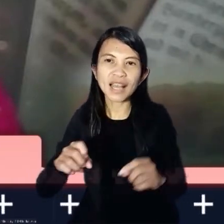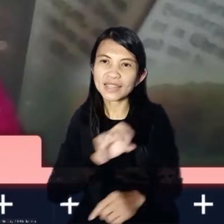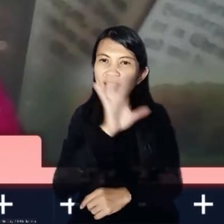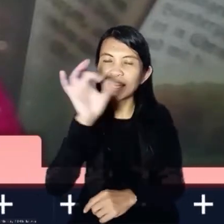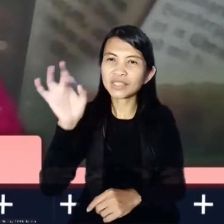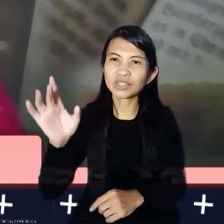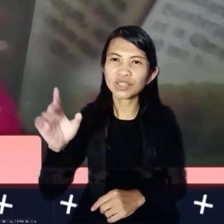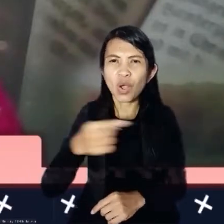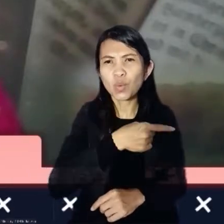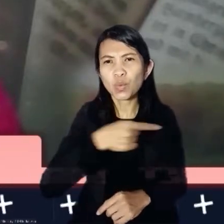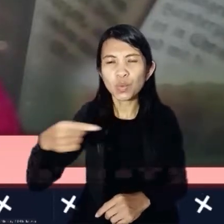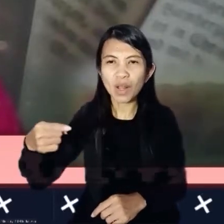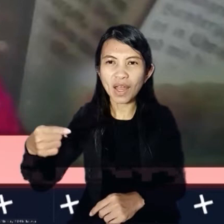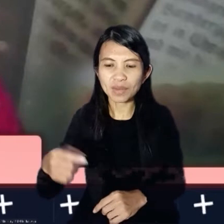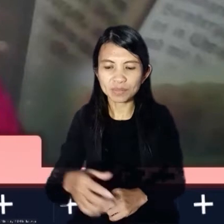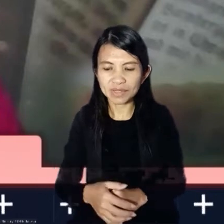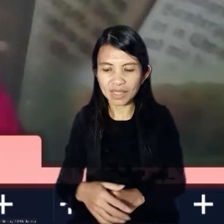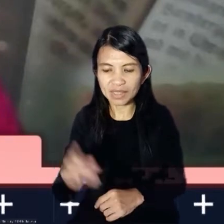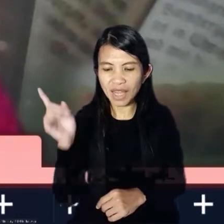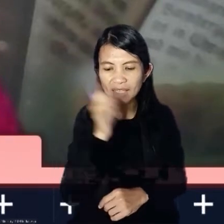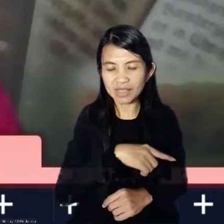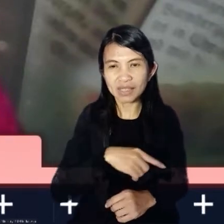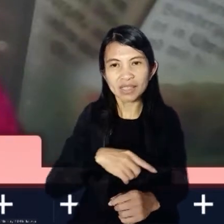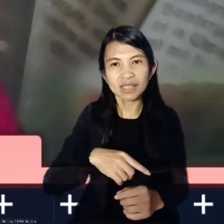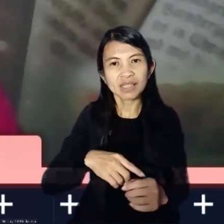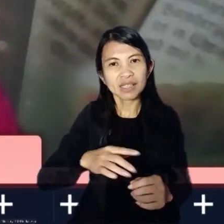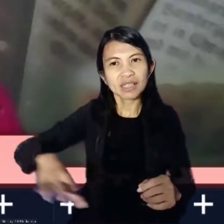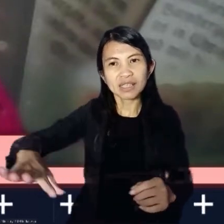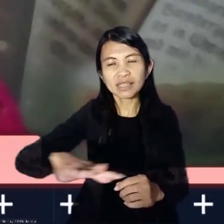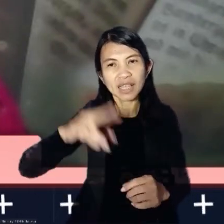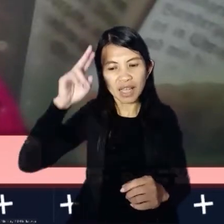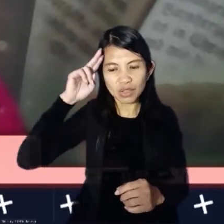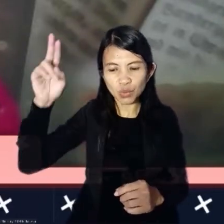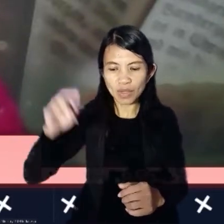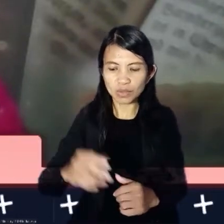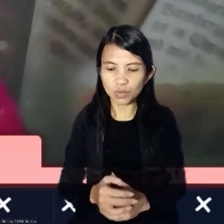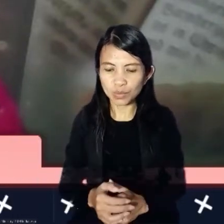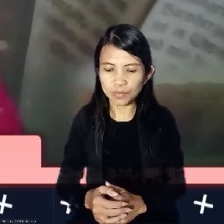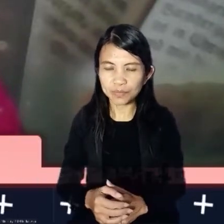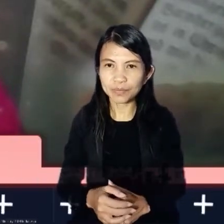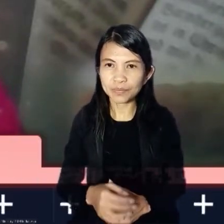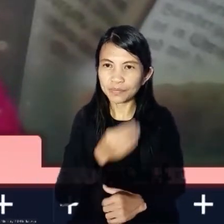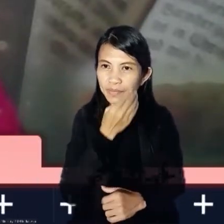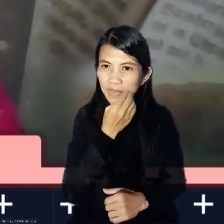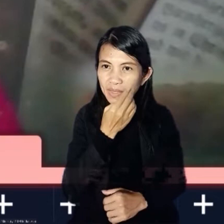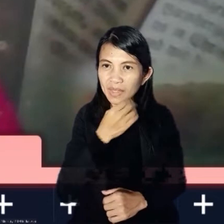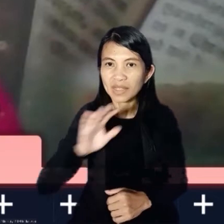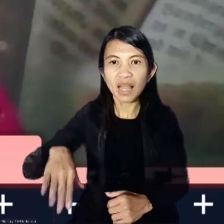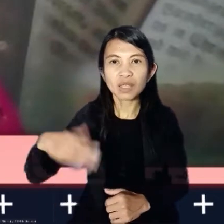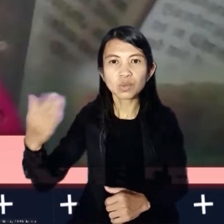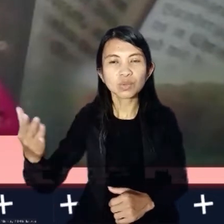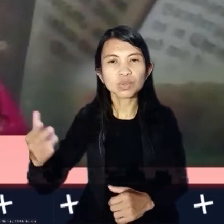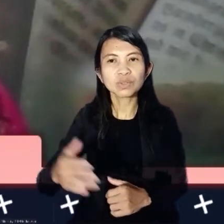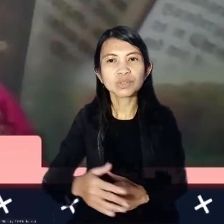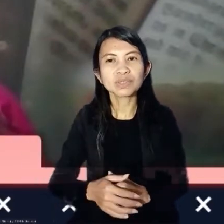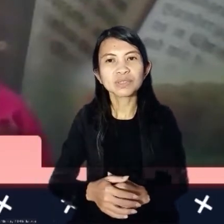kerajaan tuanku lalu kemudian selanjutnya disebutkan tentang kerajaan yang ketiga lalu